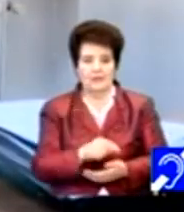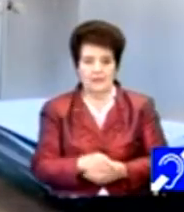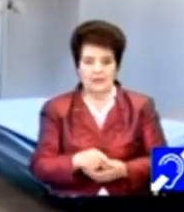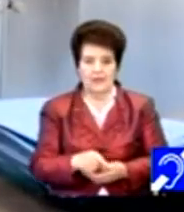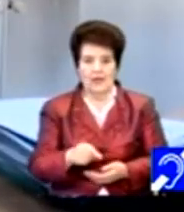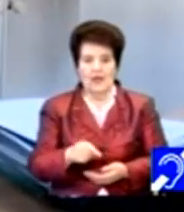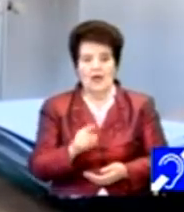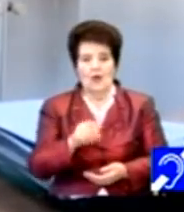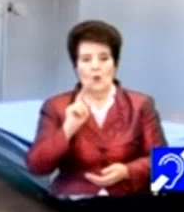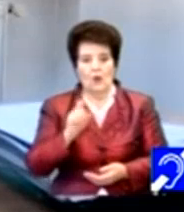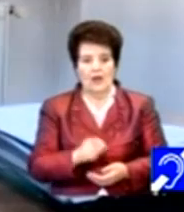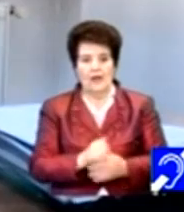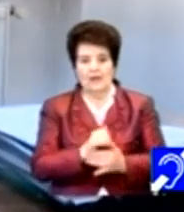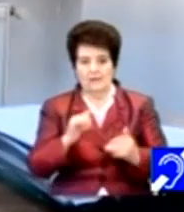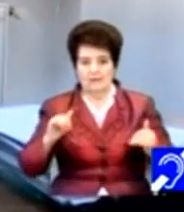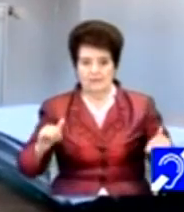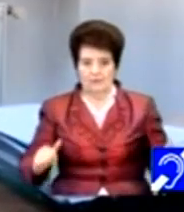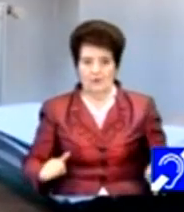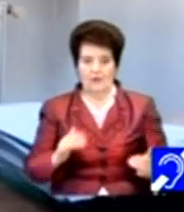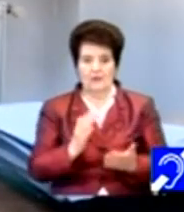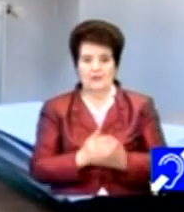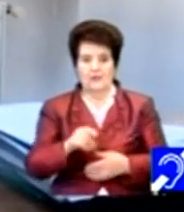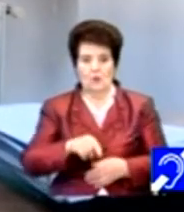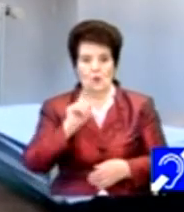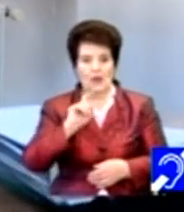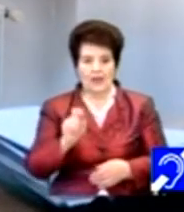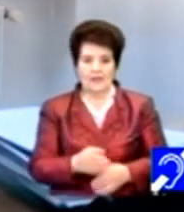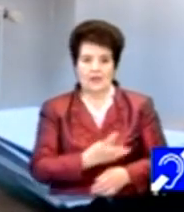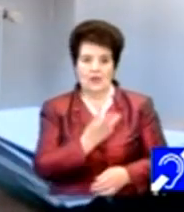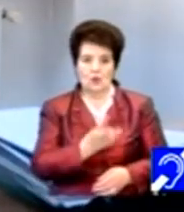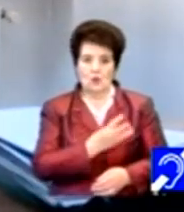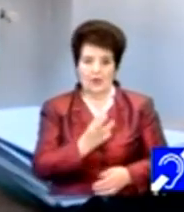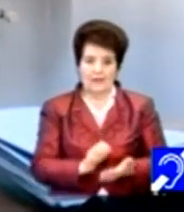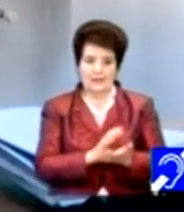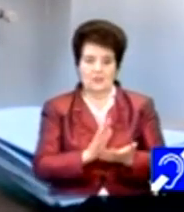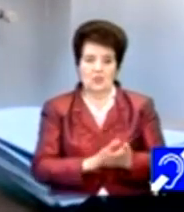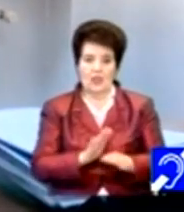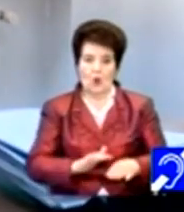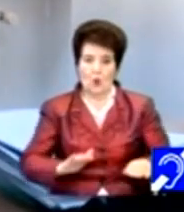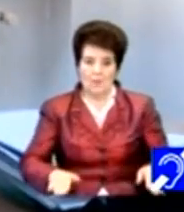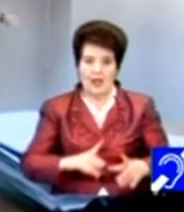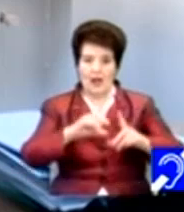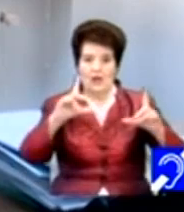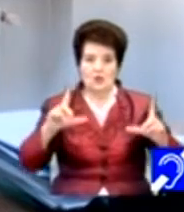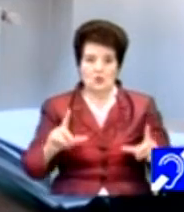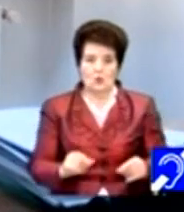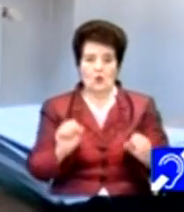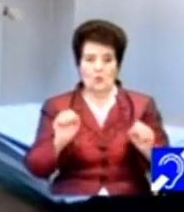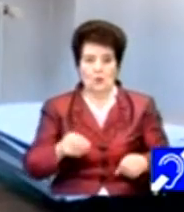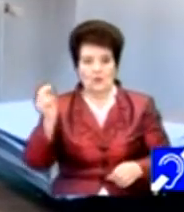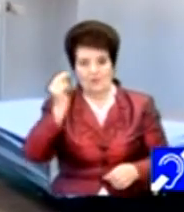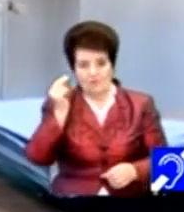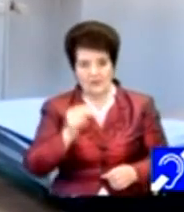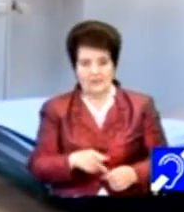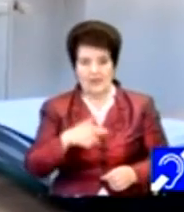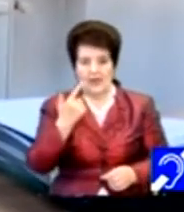o creștere a numărului de etnici români din Ucraina care doresc să-și înscrie copiii la școli unde pot învăța